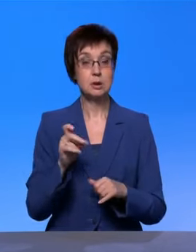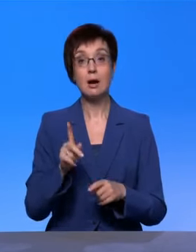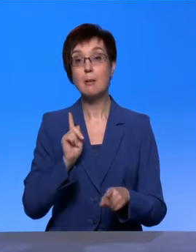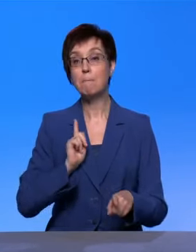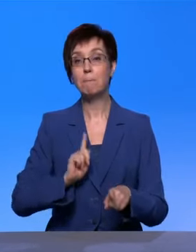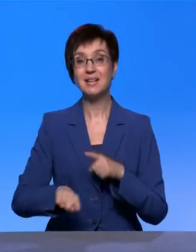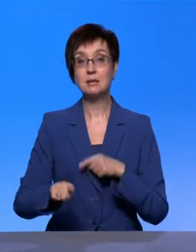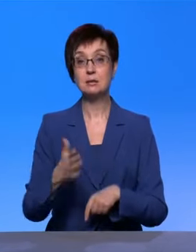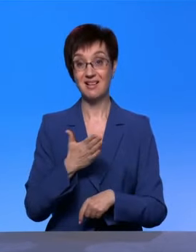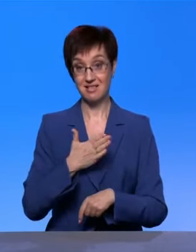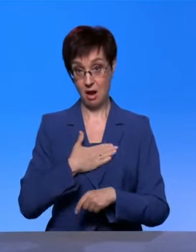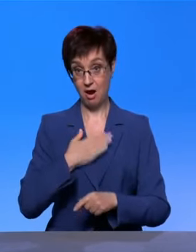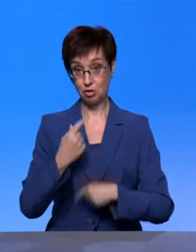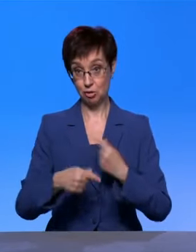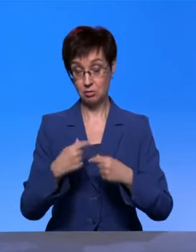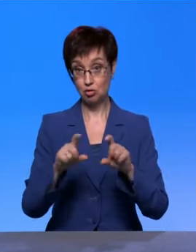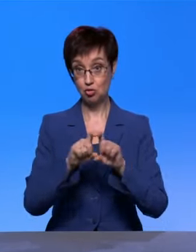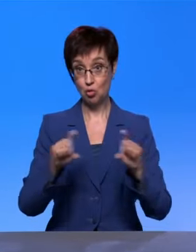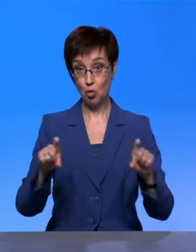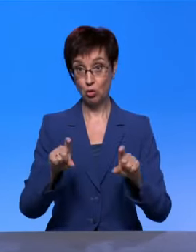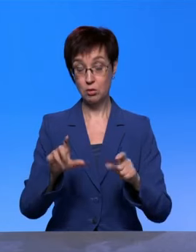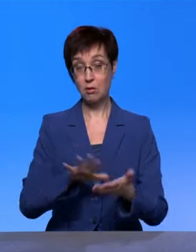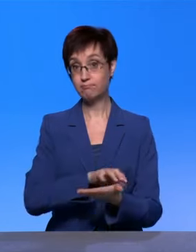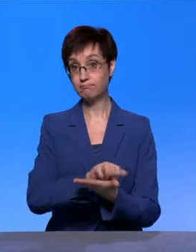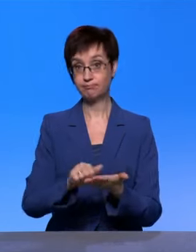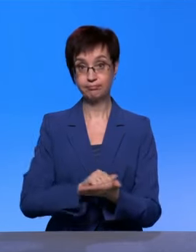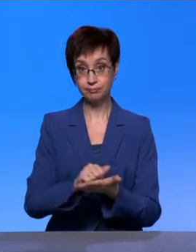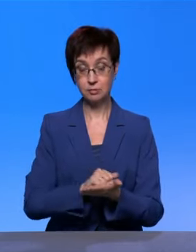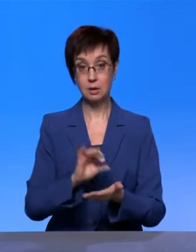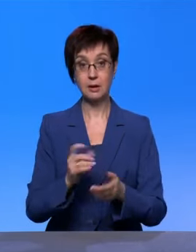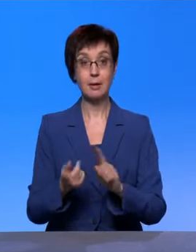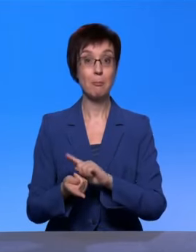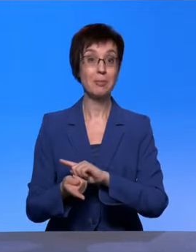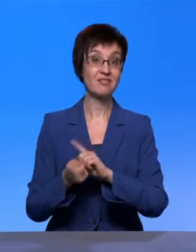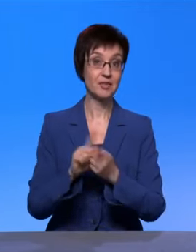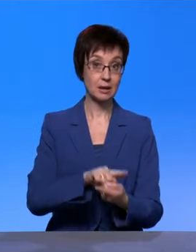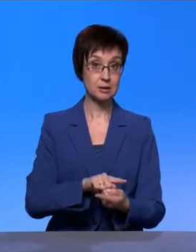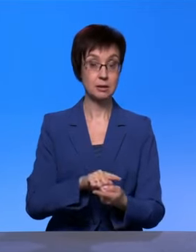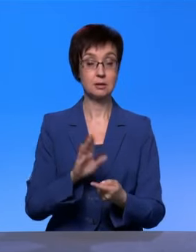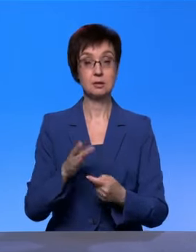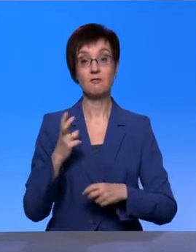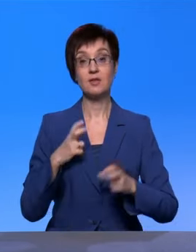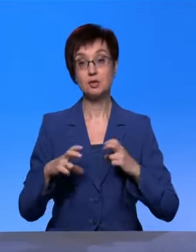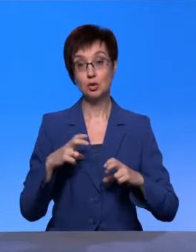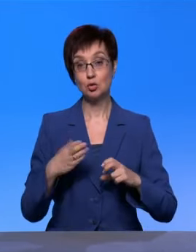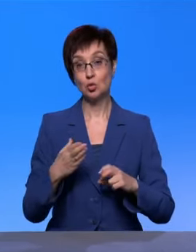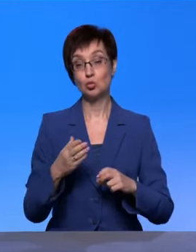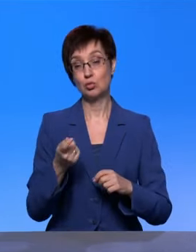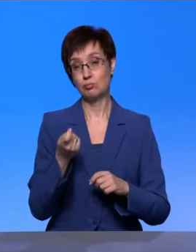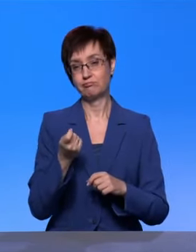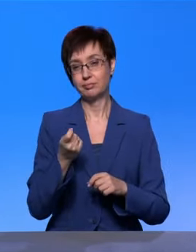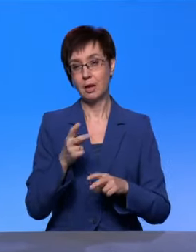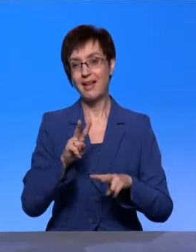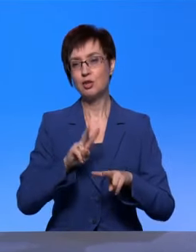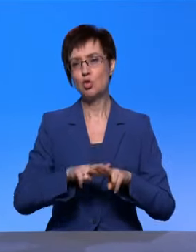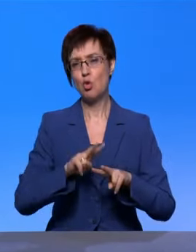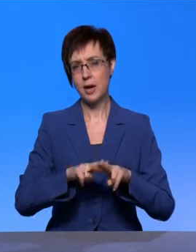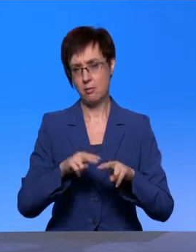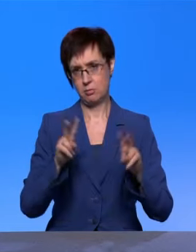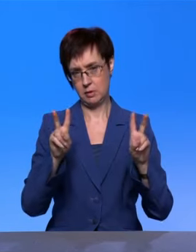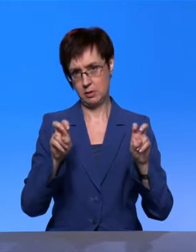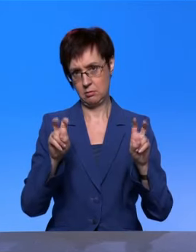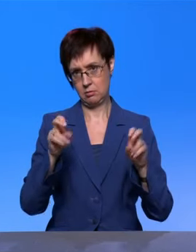превратилась, ну, в какой-то институт, я не знаю, чуть ли не тюремно такой вот культуры. Ну, да. Это про экзамены, когда детей там сопровождают и